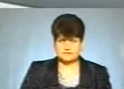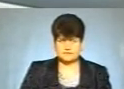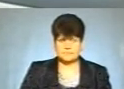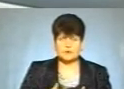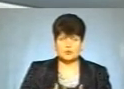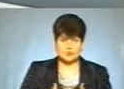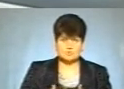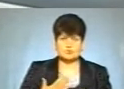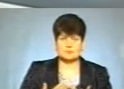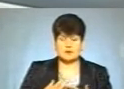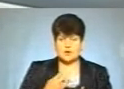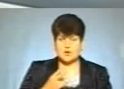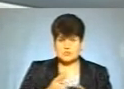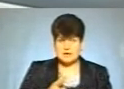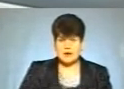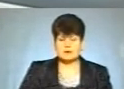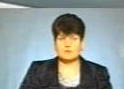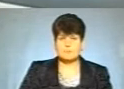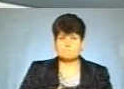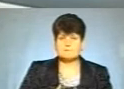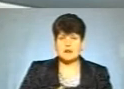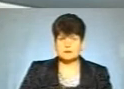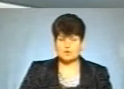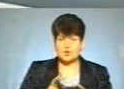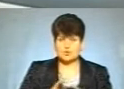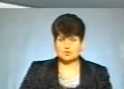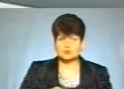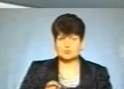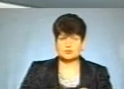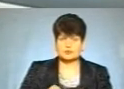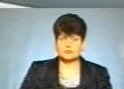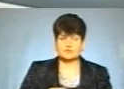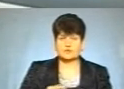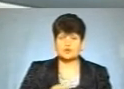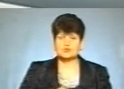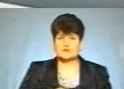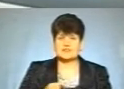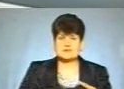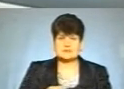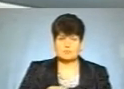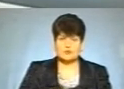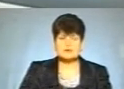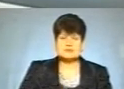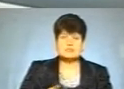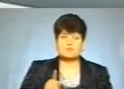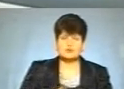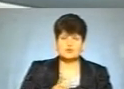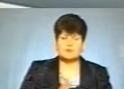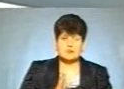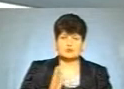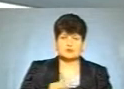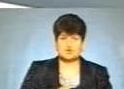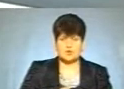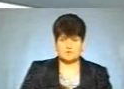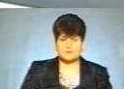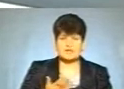Тобто, якщо ми розглянемо практику розгляду судів щодо трудових спорів, це обов'язково має бути зроблено.